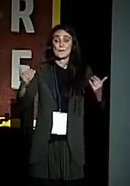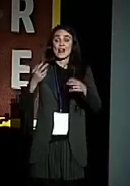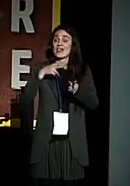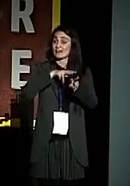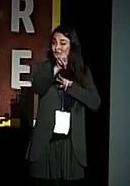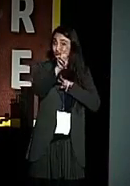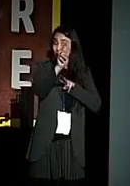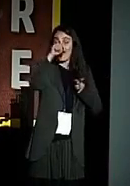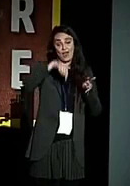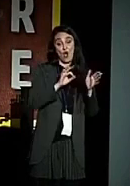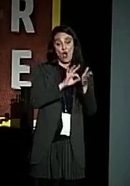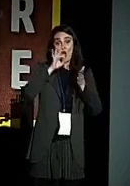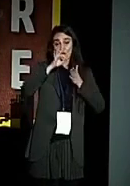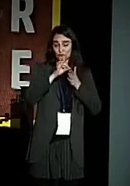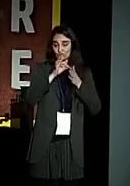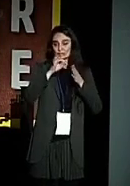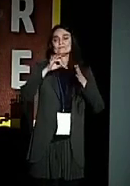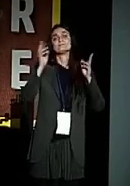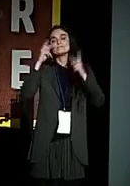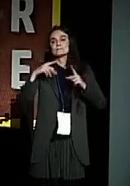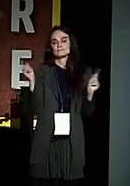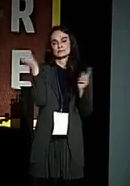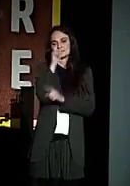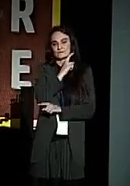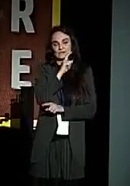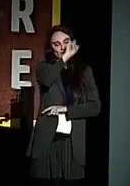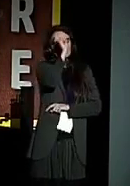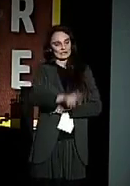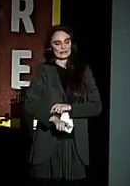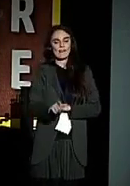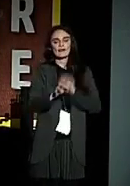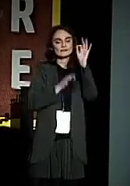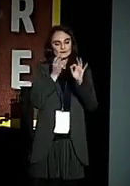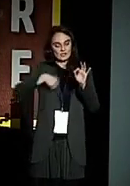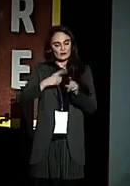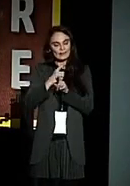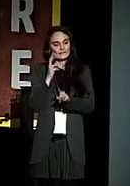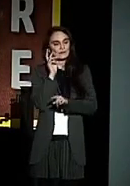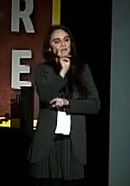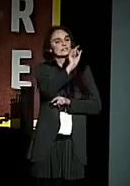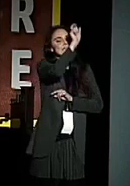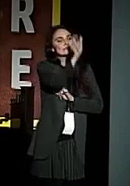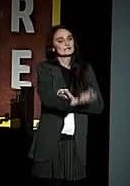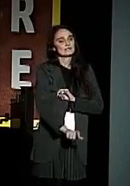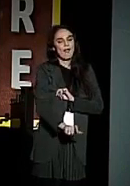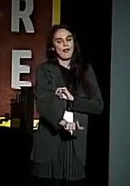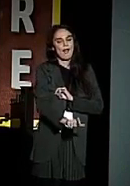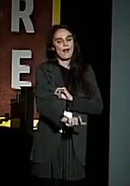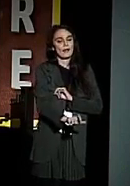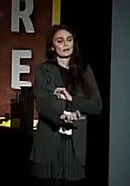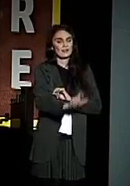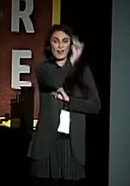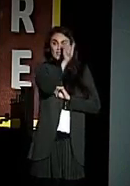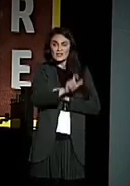questa giornata così difficile per il Paese ci spinge a guardare all'Italia. E se l'Italia è